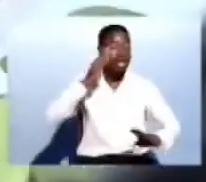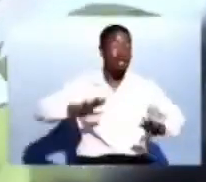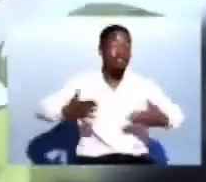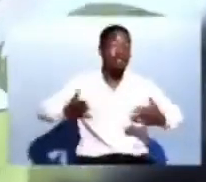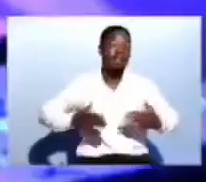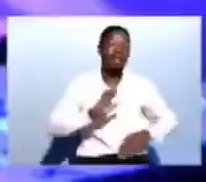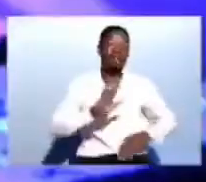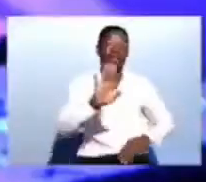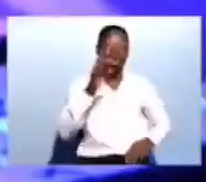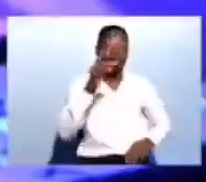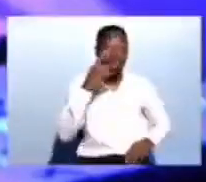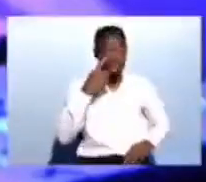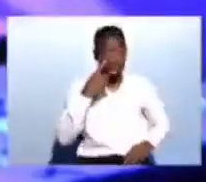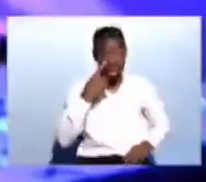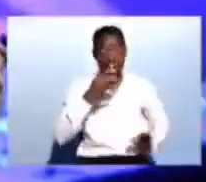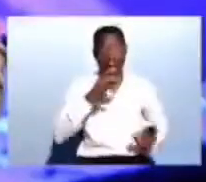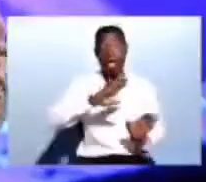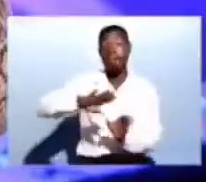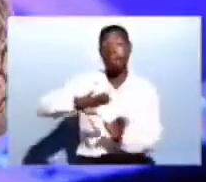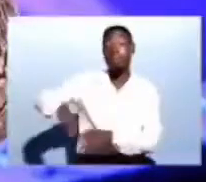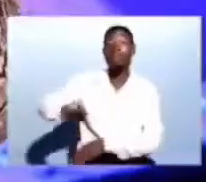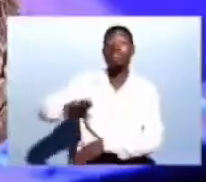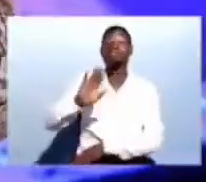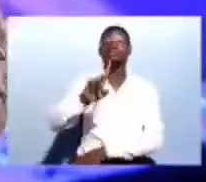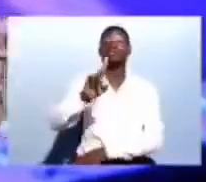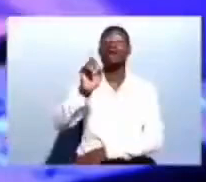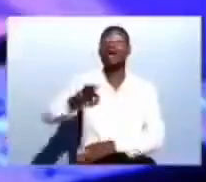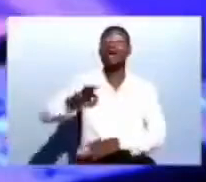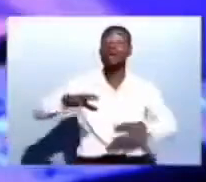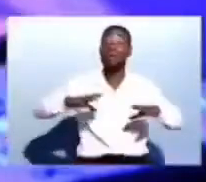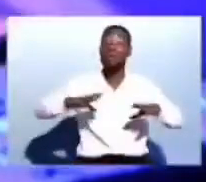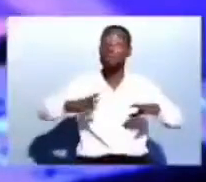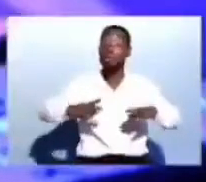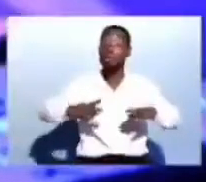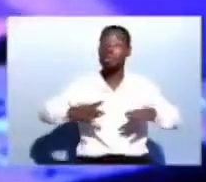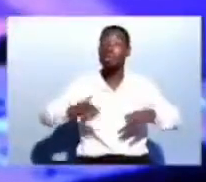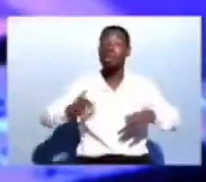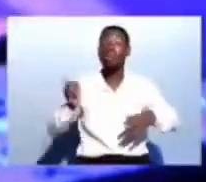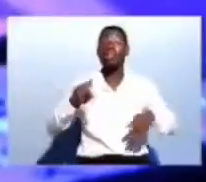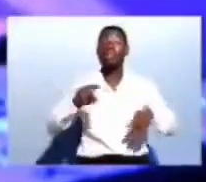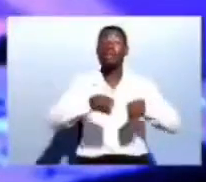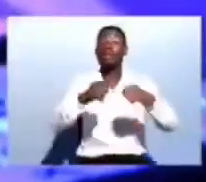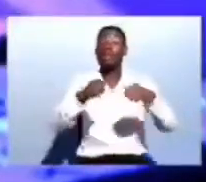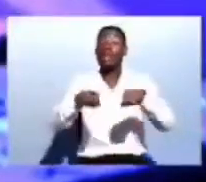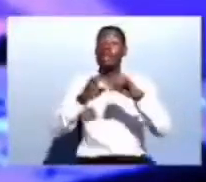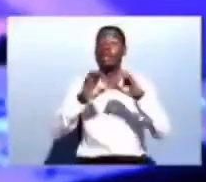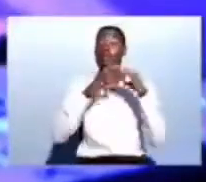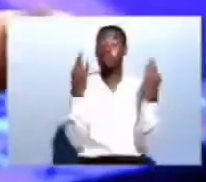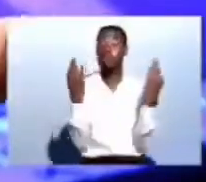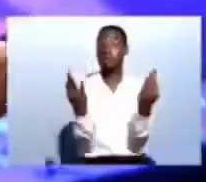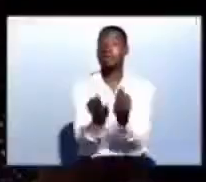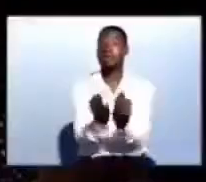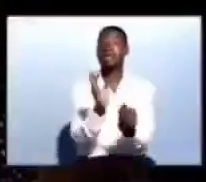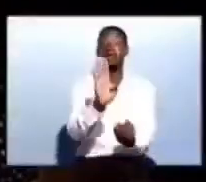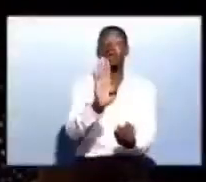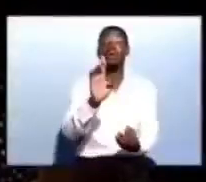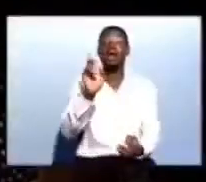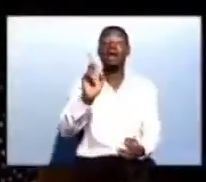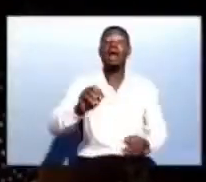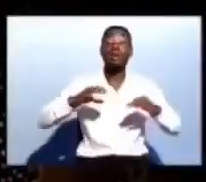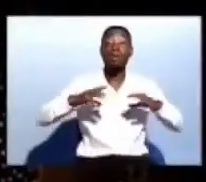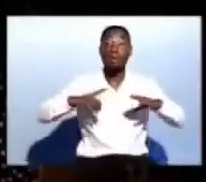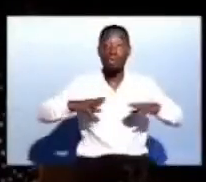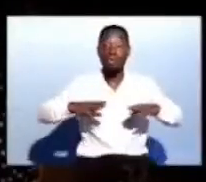utaona. Mwache mwenzako awe huru bila kuidhuru familia yako. Awe huru.